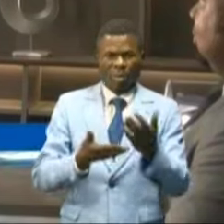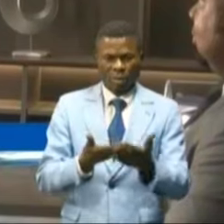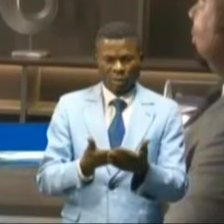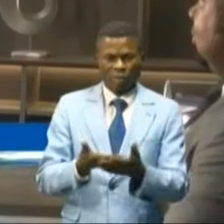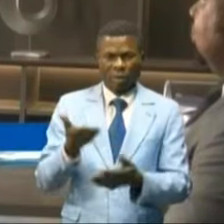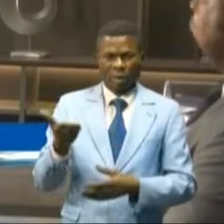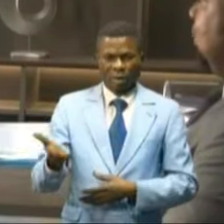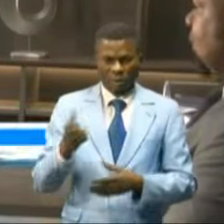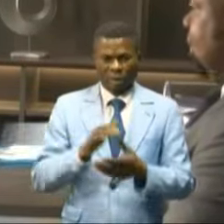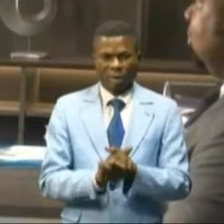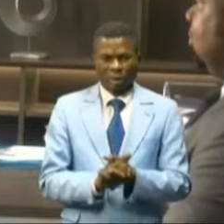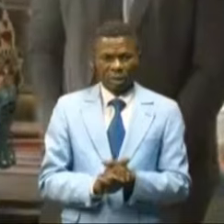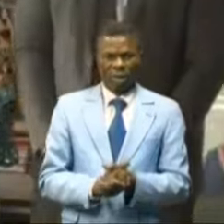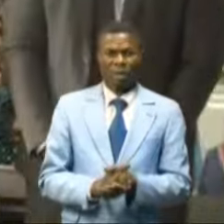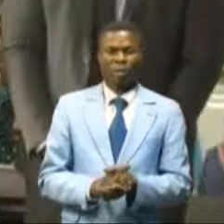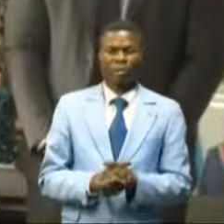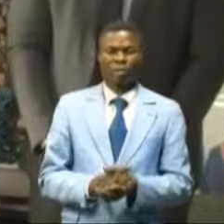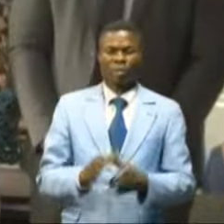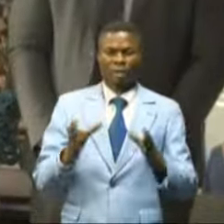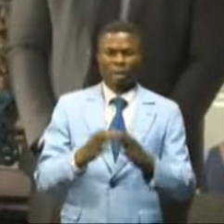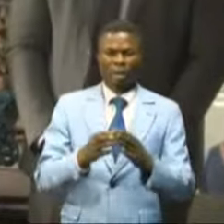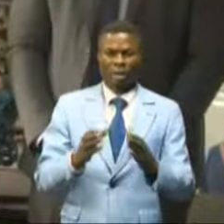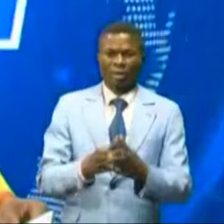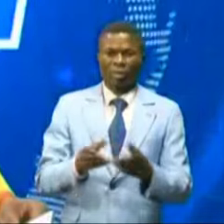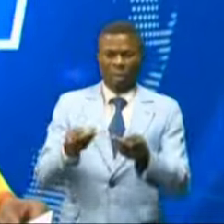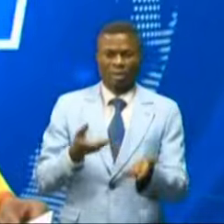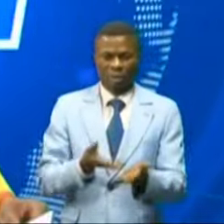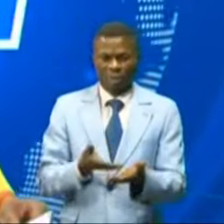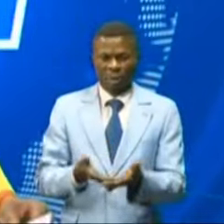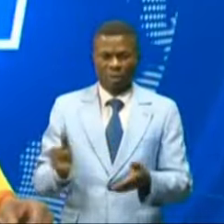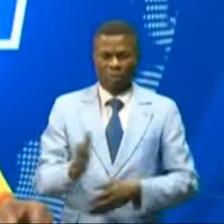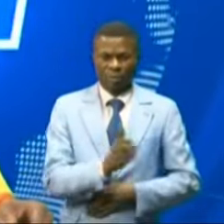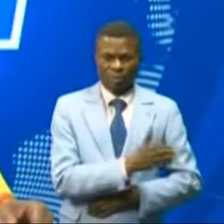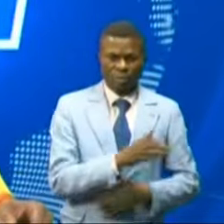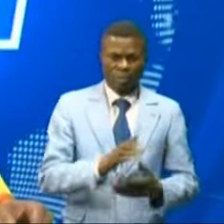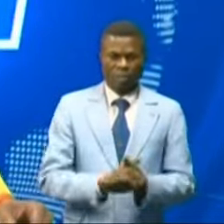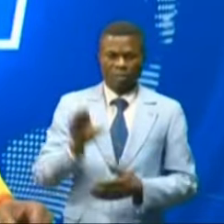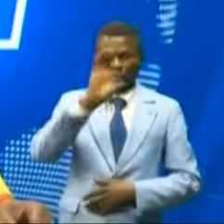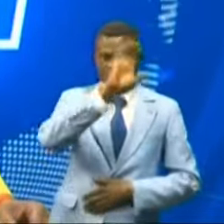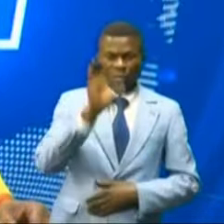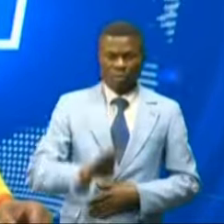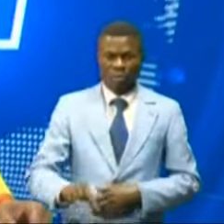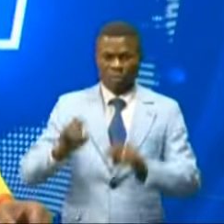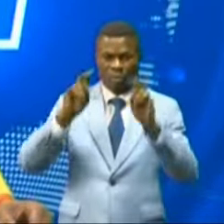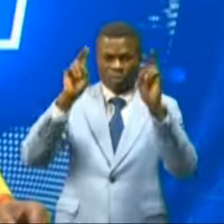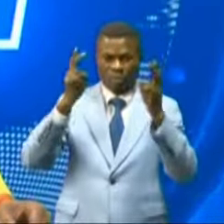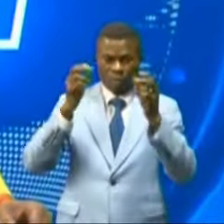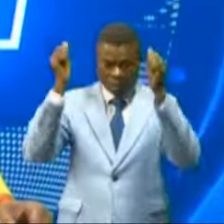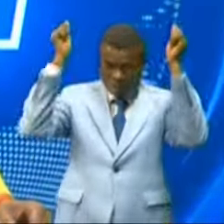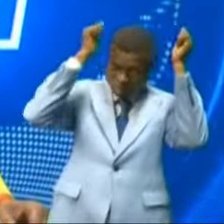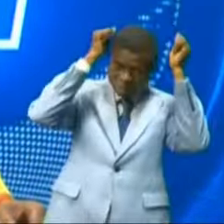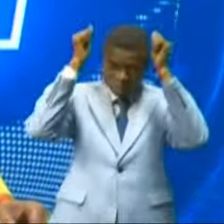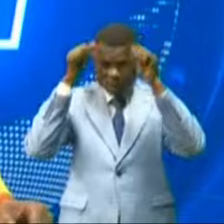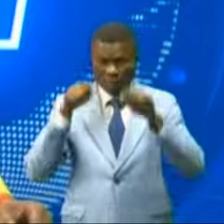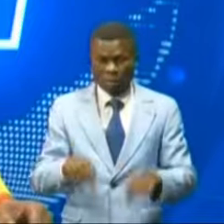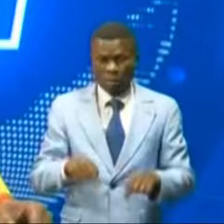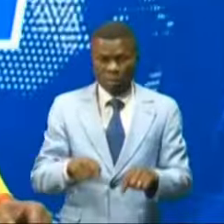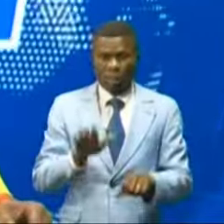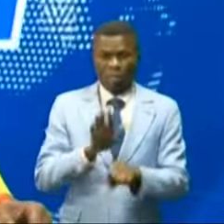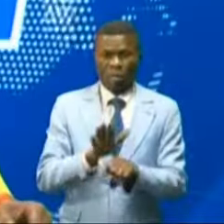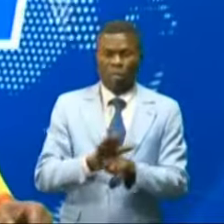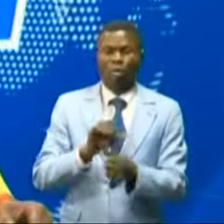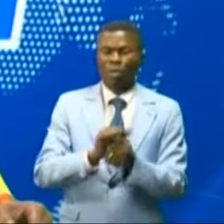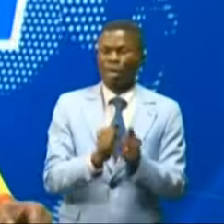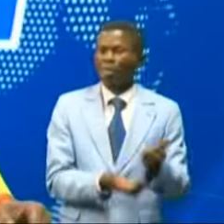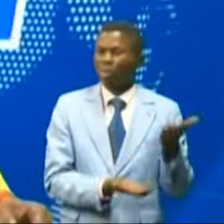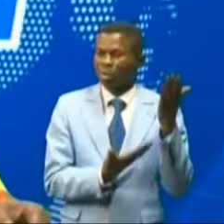menées pendant ces 5 ans à ses postes. La commune urbano-rurale de Maloukou présente d'énormes besoins